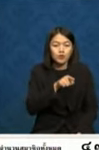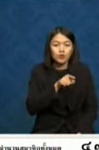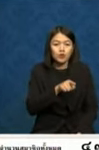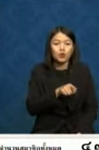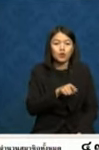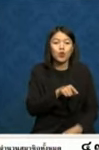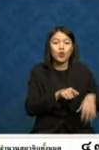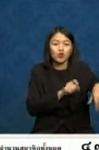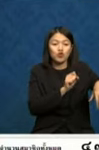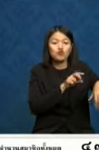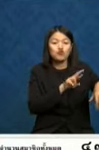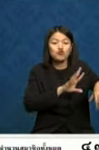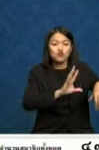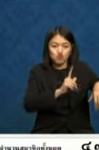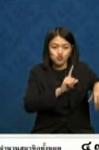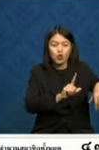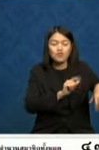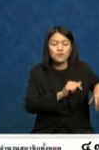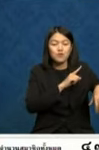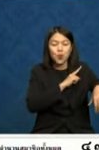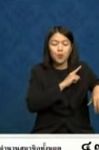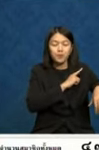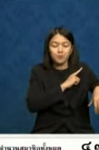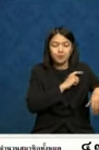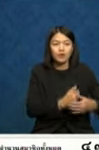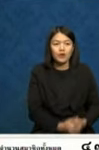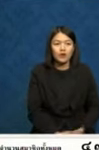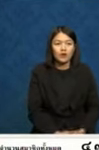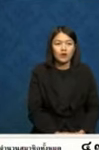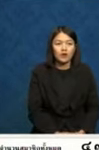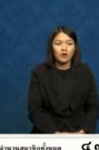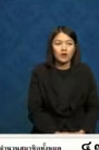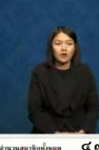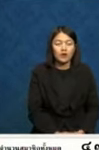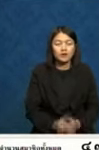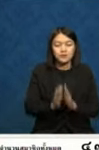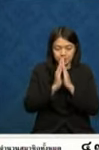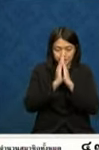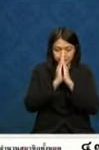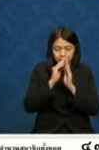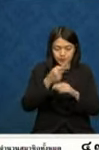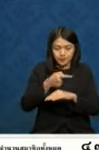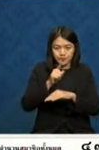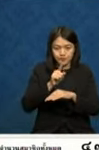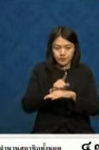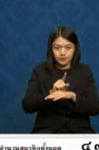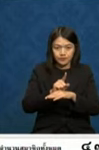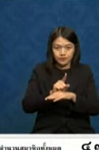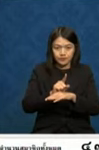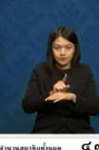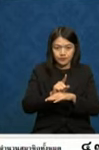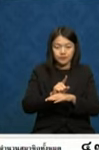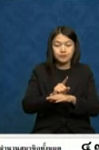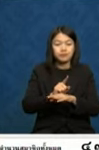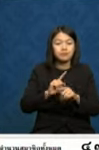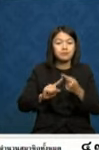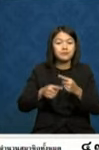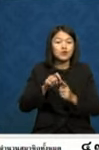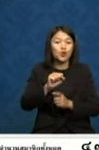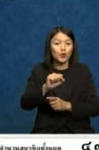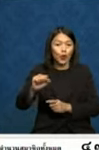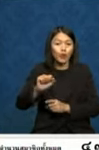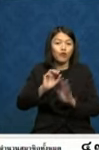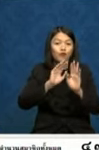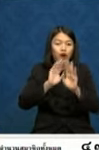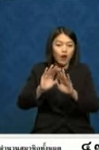อนชนด้วยนะครับผมกราบเรียนท่านประธานนะครับผ่านไปยังเพื่อนสมาชิกนะครับว่